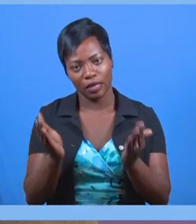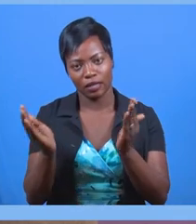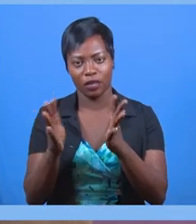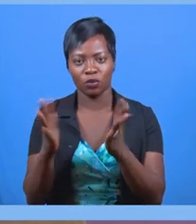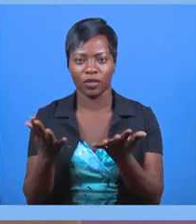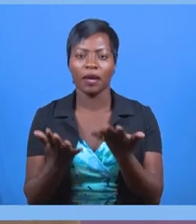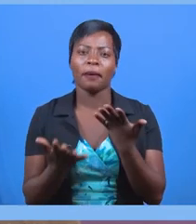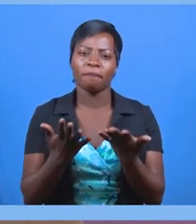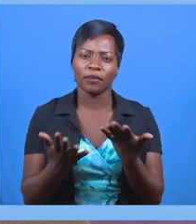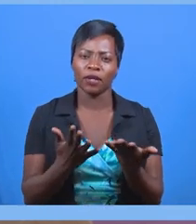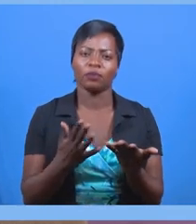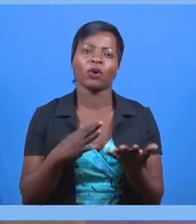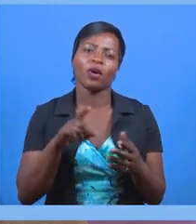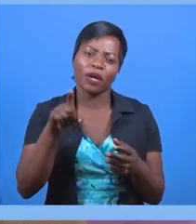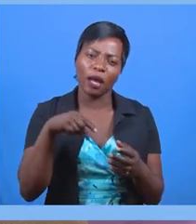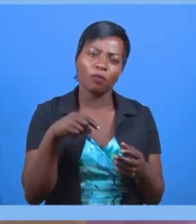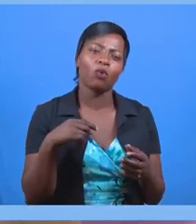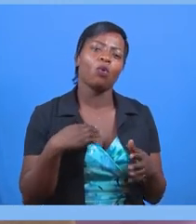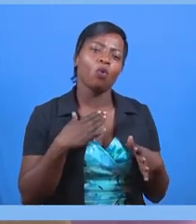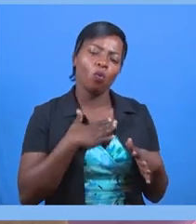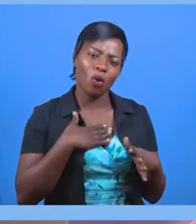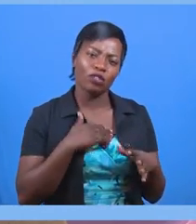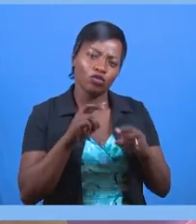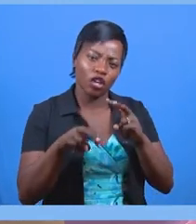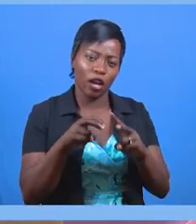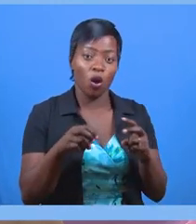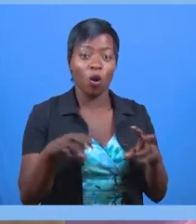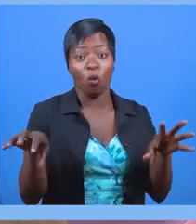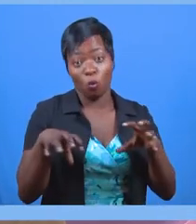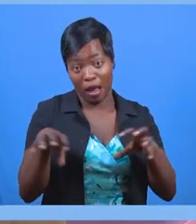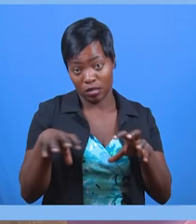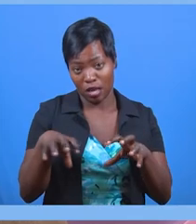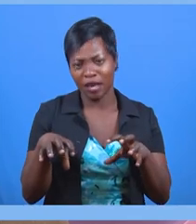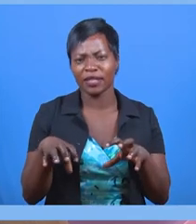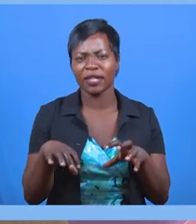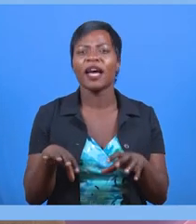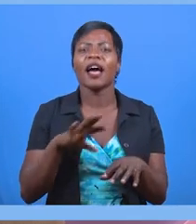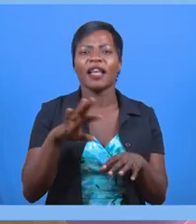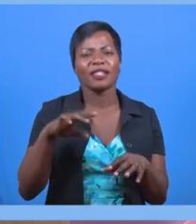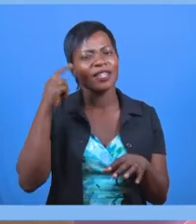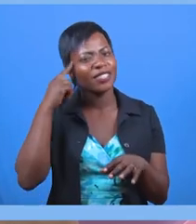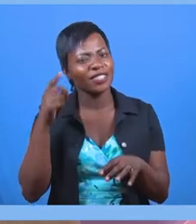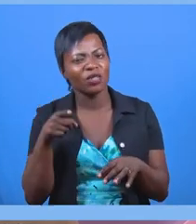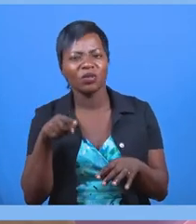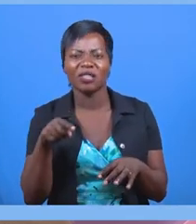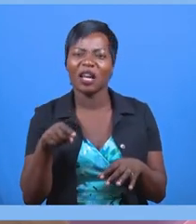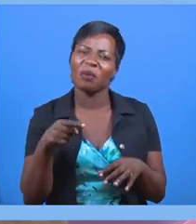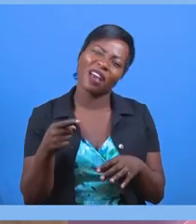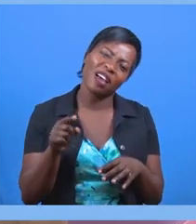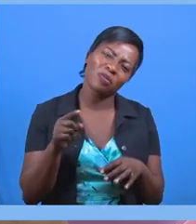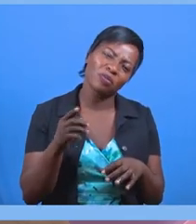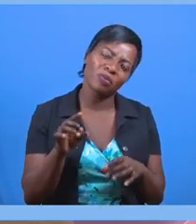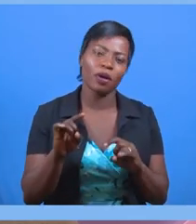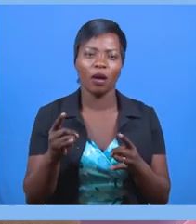basa iripo nguva yekuti pawaitsvaga wakanga munhu wese aikunzwisisa kuti iye zvinozvi haasati apa kuwana.